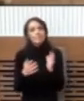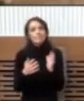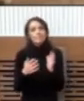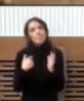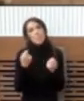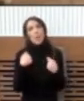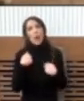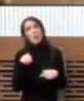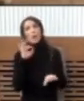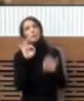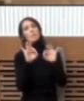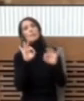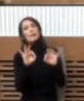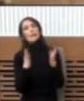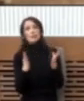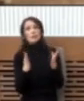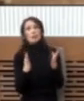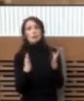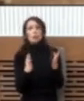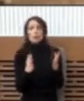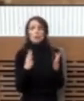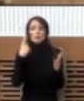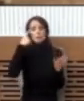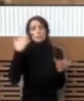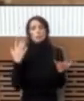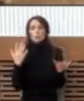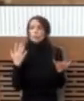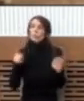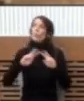prodali, prenela je Brnabićeva. Ona je istakla da se Srbija